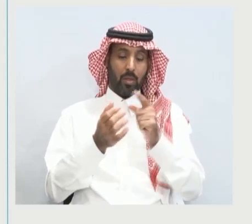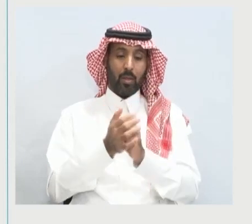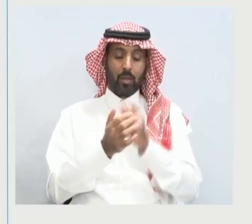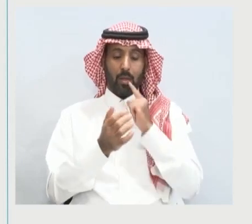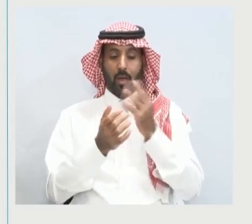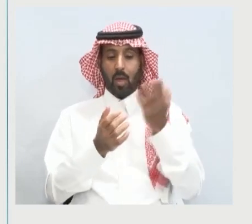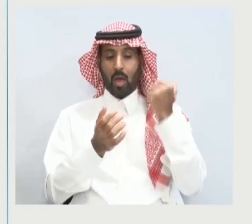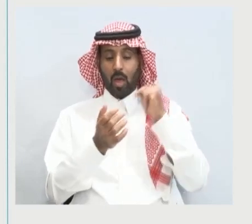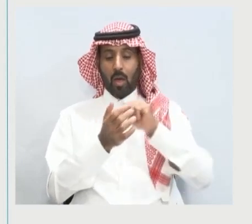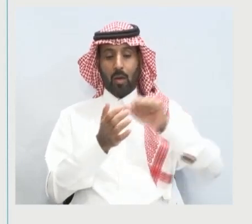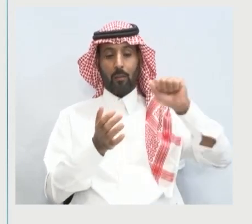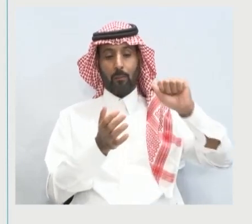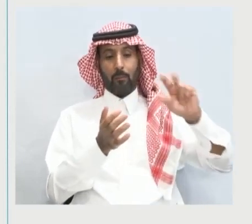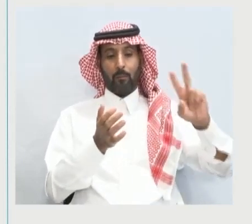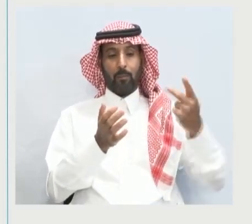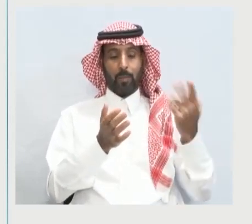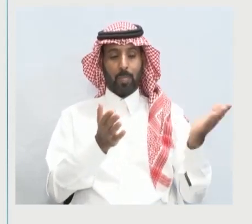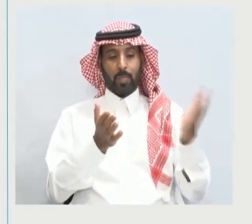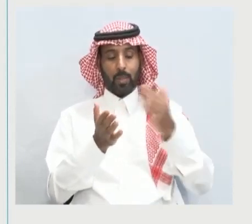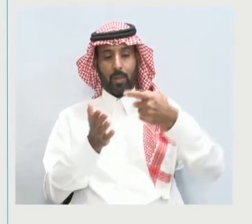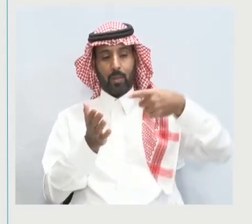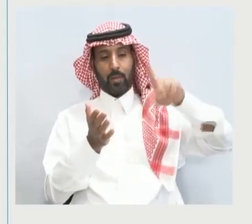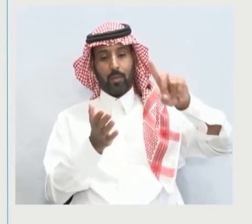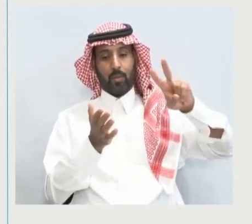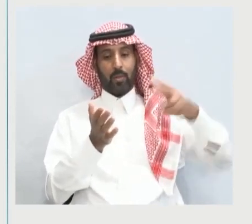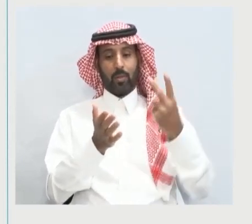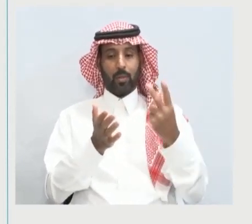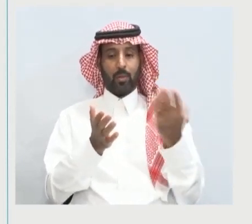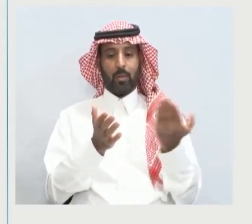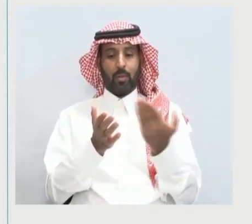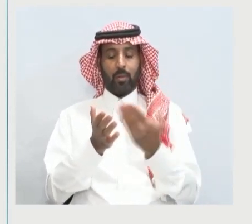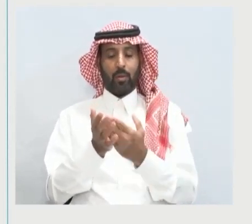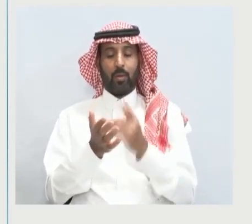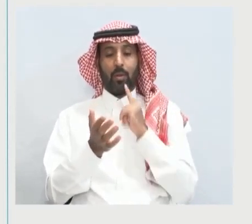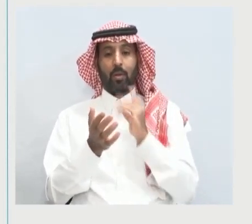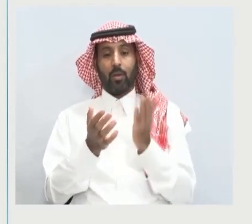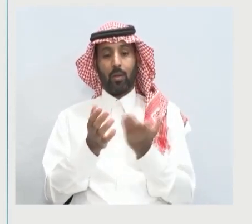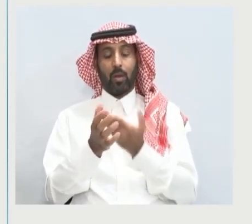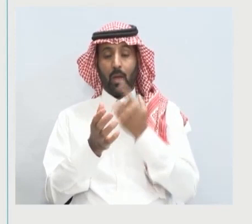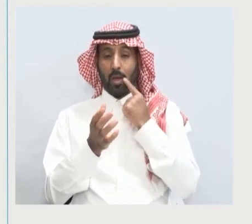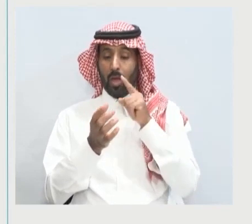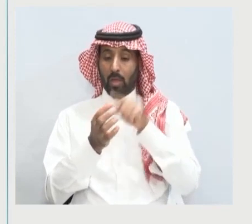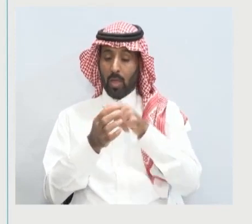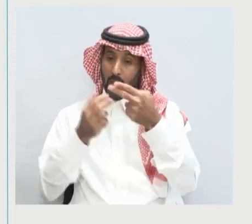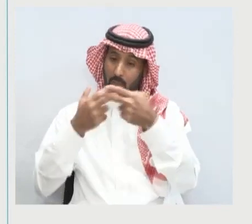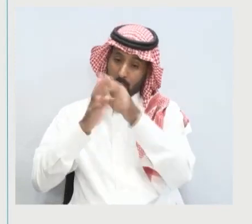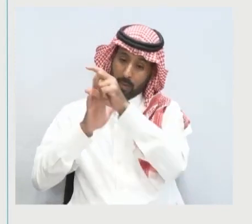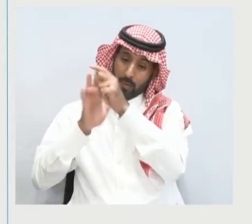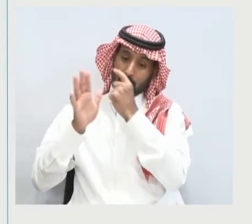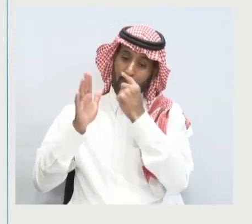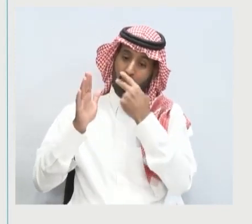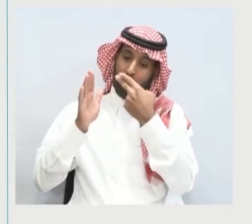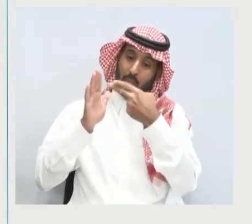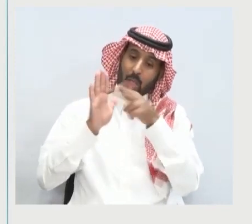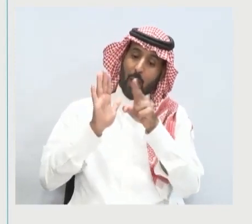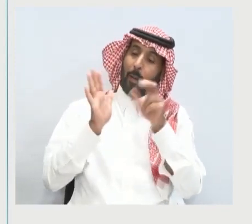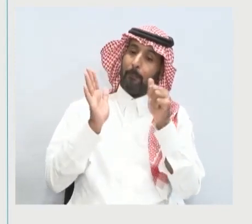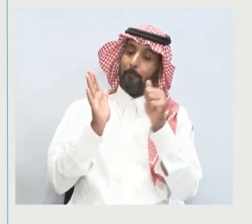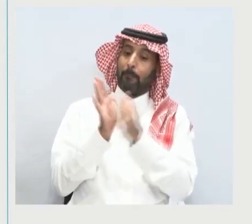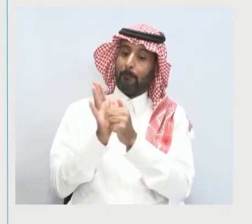كانت من الخليه اي 2 الى الخليه دي 2 ومن ثم في علامه التبويب الشريط الرئيسي هم